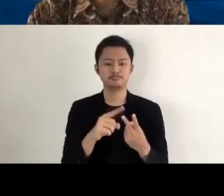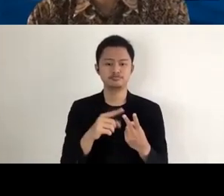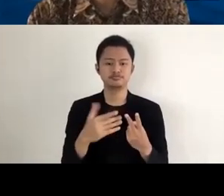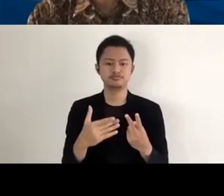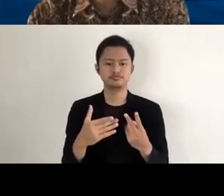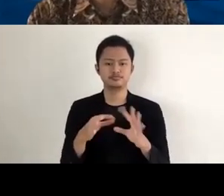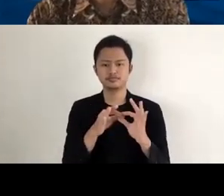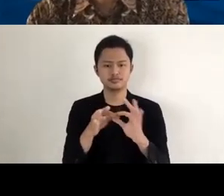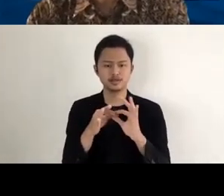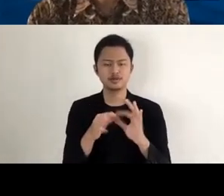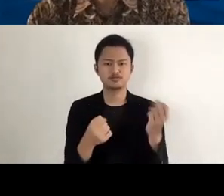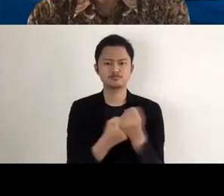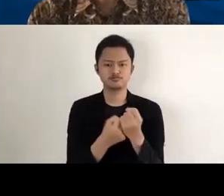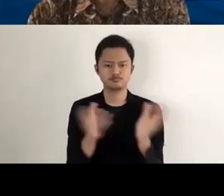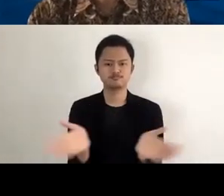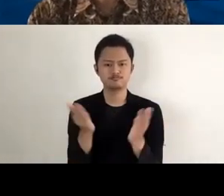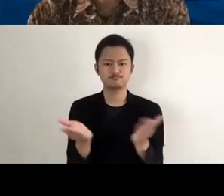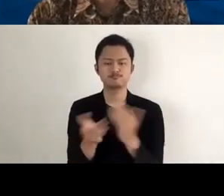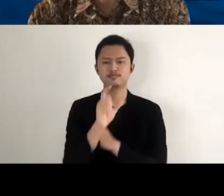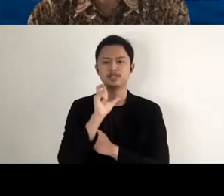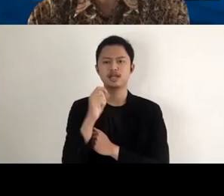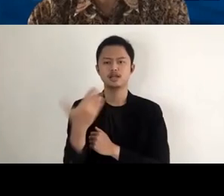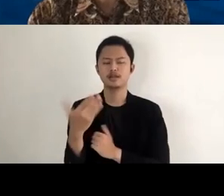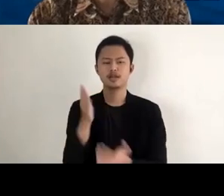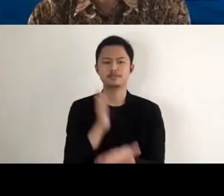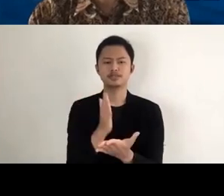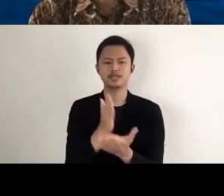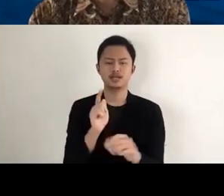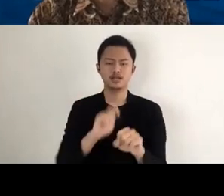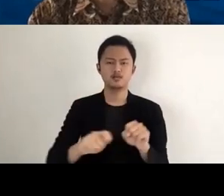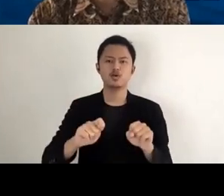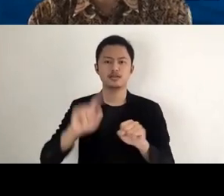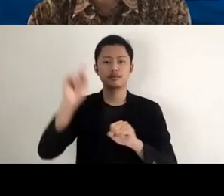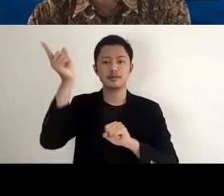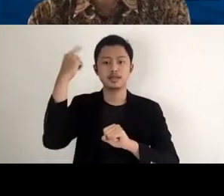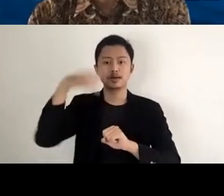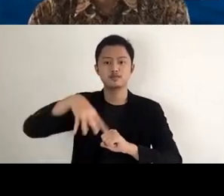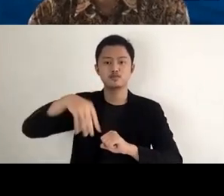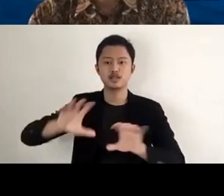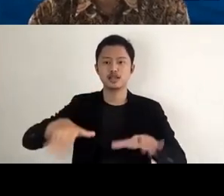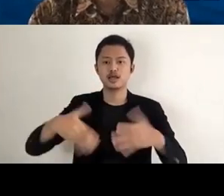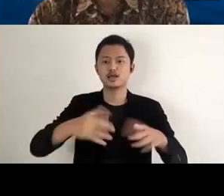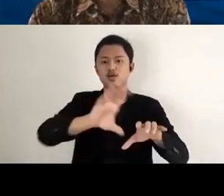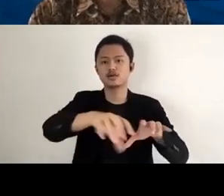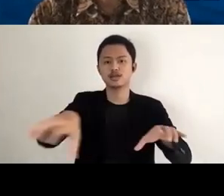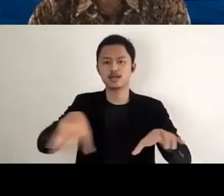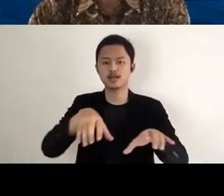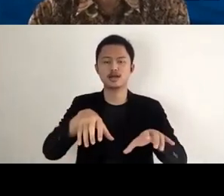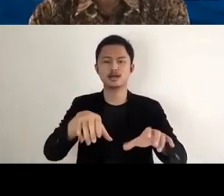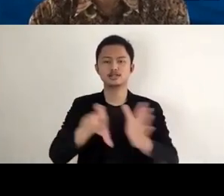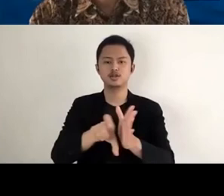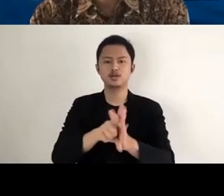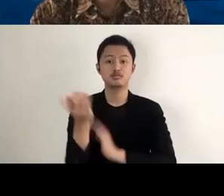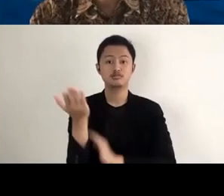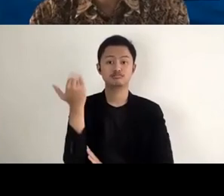kolaborasi dan dukungan melalui penyusunan kebijakan baik dengan pemerintah pusat dan daerah seperti tadi di poin sebelumnya